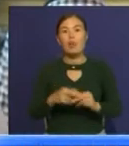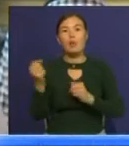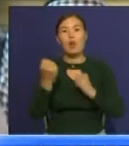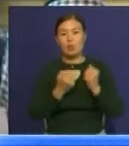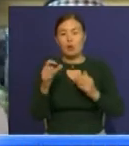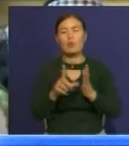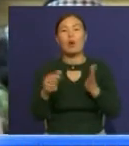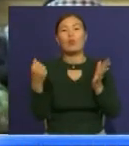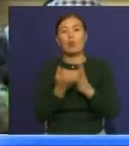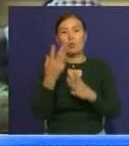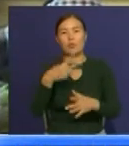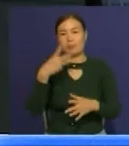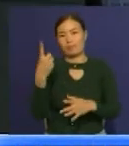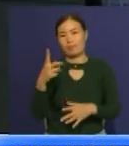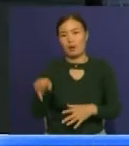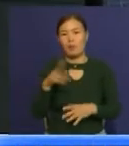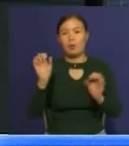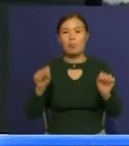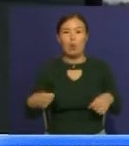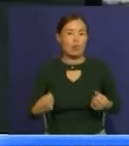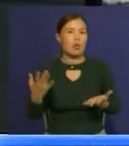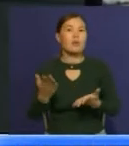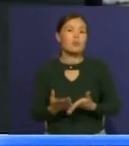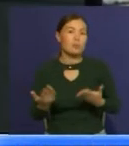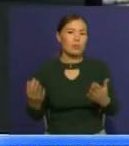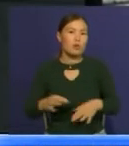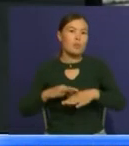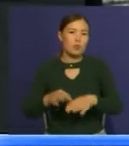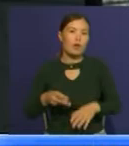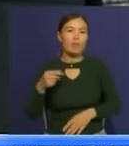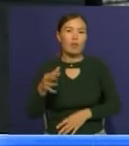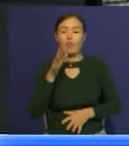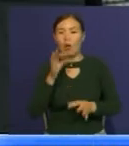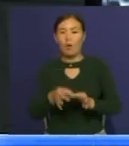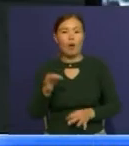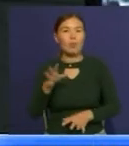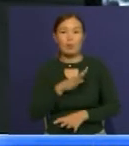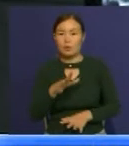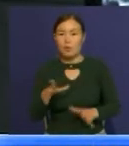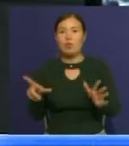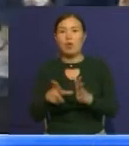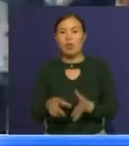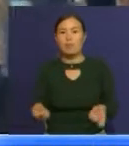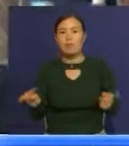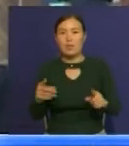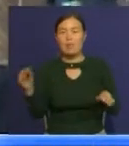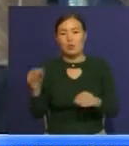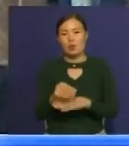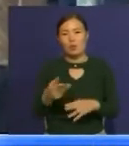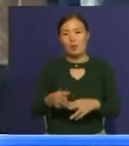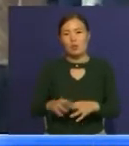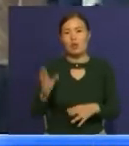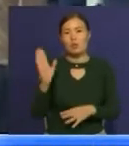налог можно будет заплатить до 31 декабря. Если не произвести оплату вовремя, то на сумму налога будет наложена пеня, которая